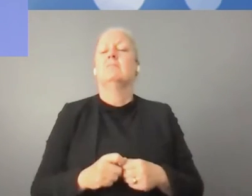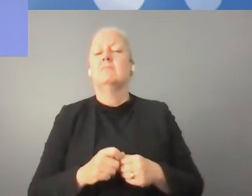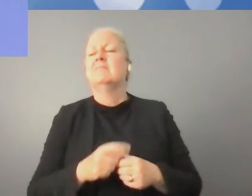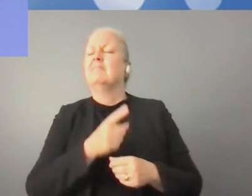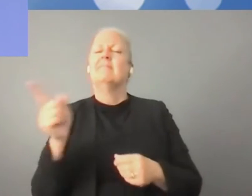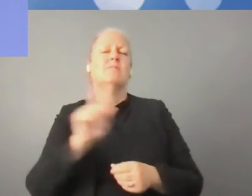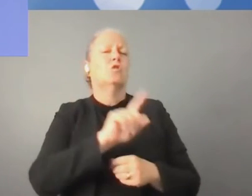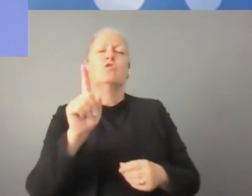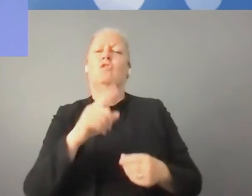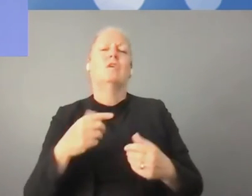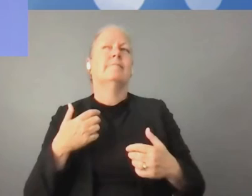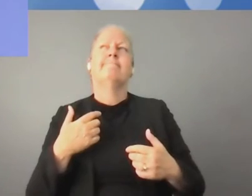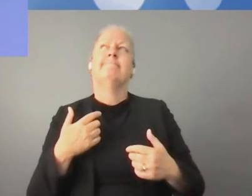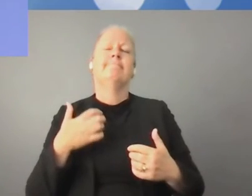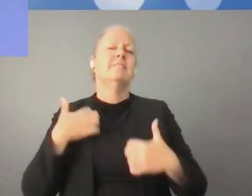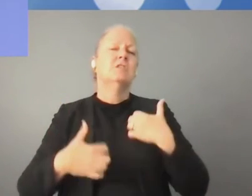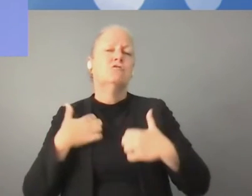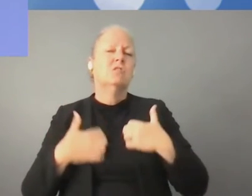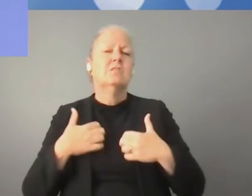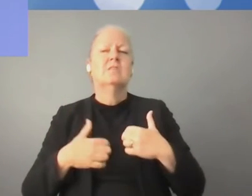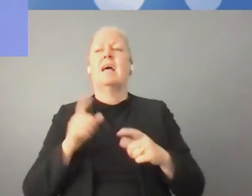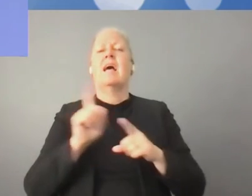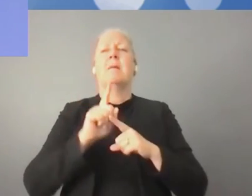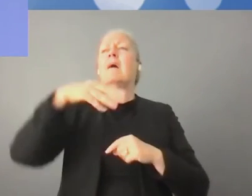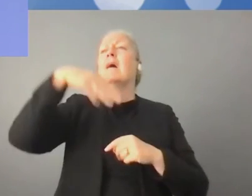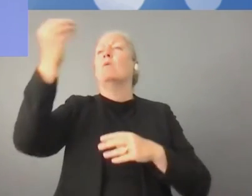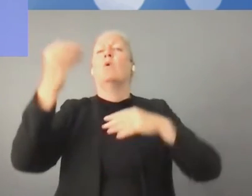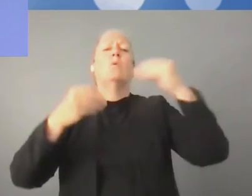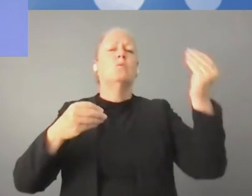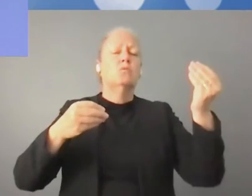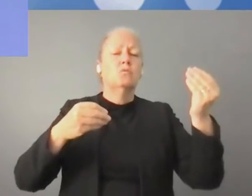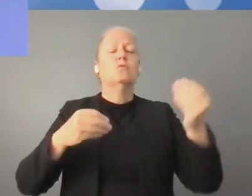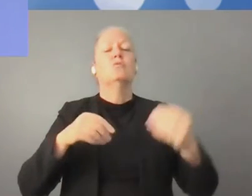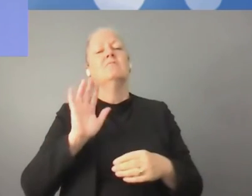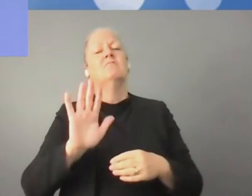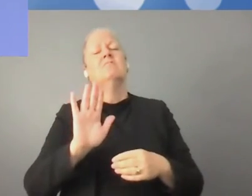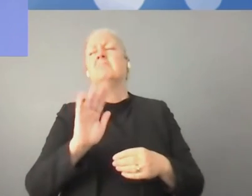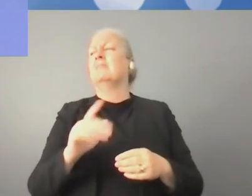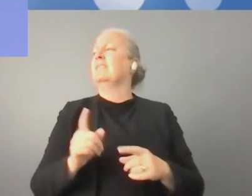тоже после разговора с представителями сектора ICT,